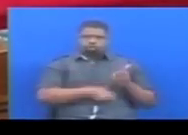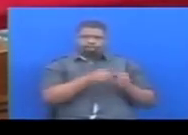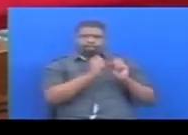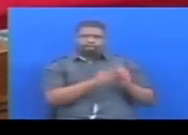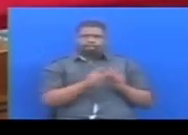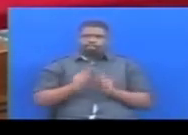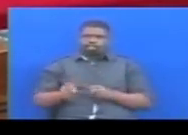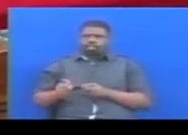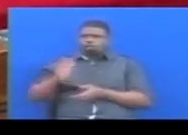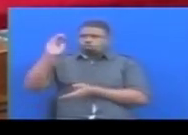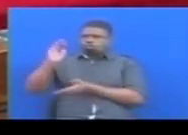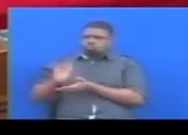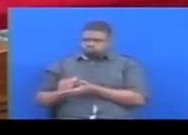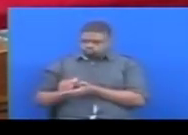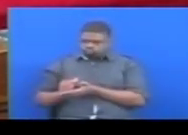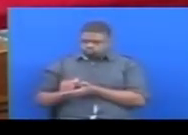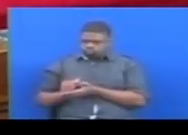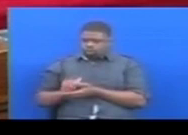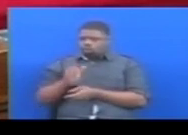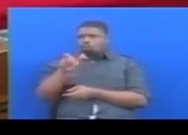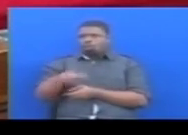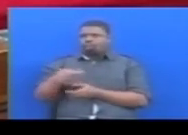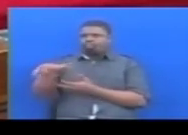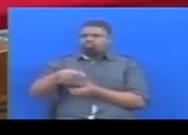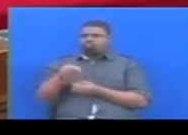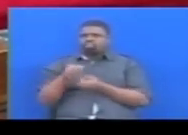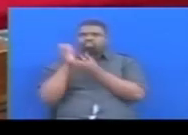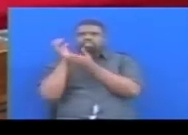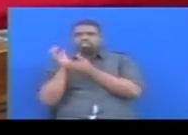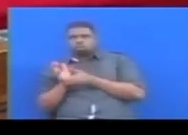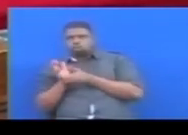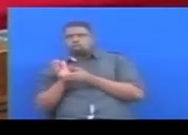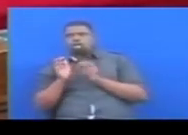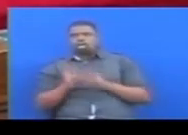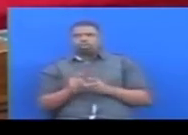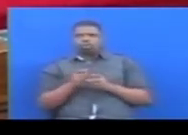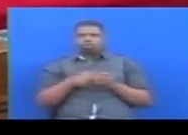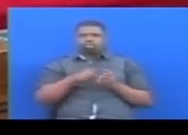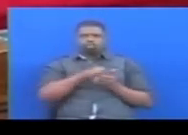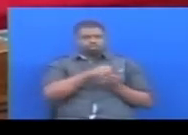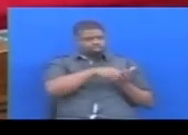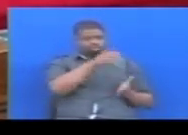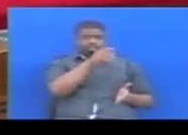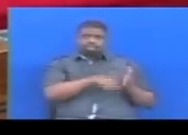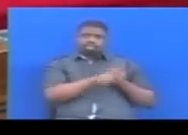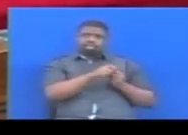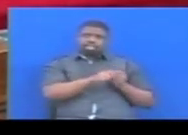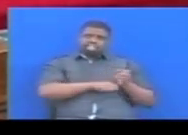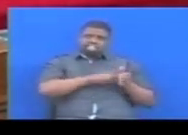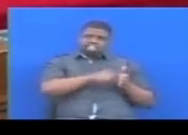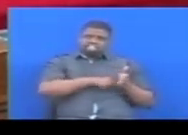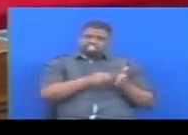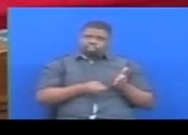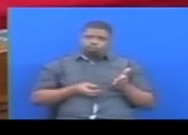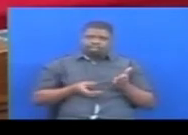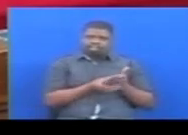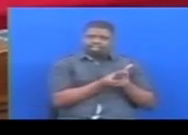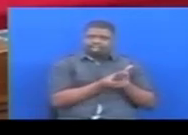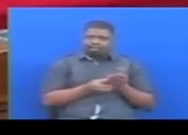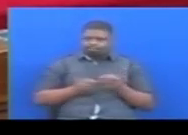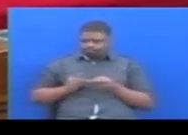ili kuwapunguzia wavuvi mzigo kama vile kodi ya ongezeko la thamani kwenye engine za kupachika, nyuzi za